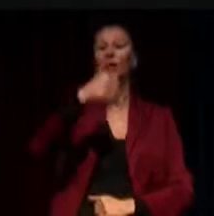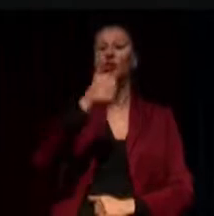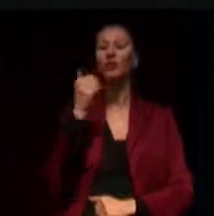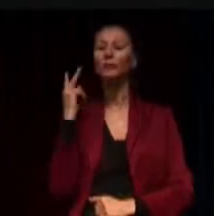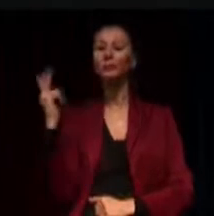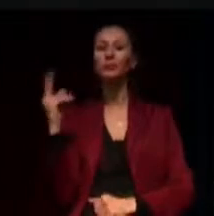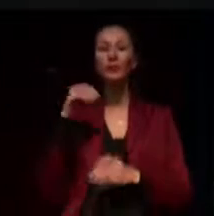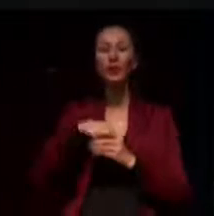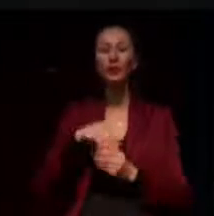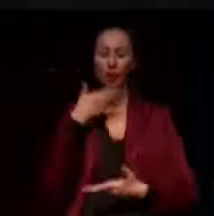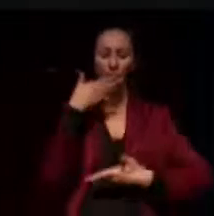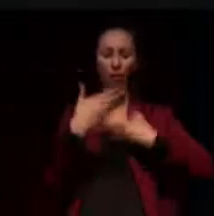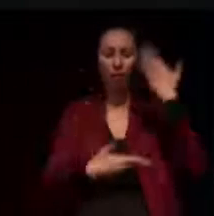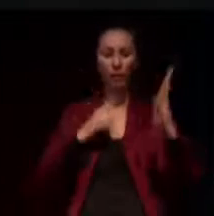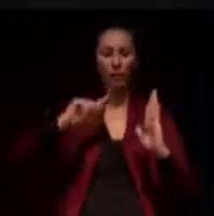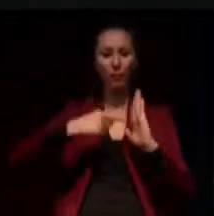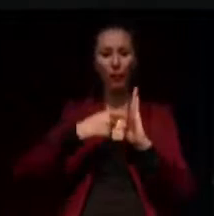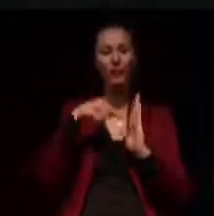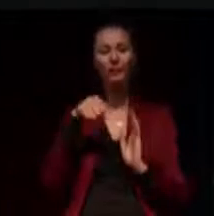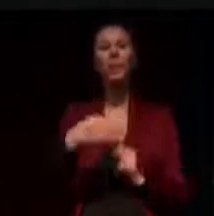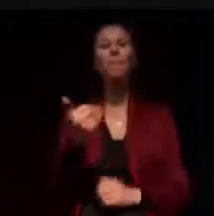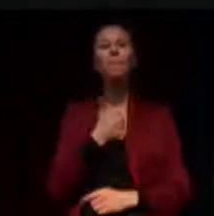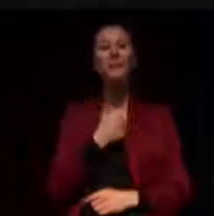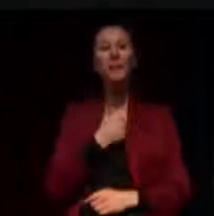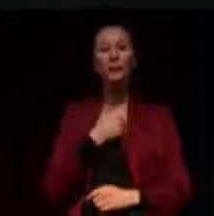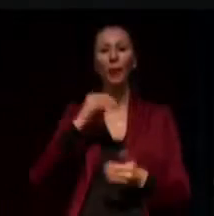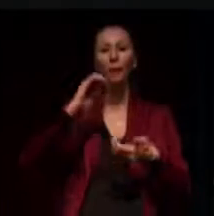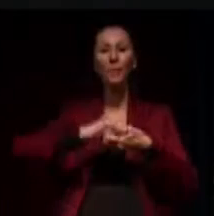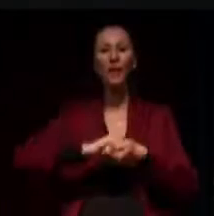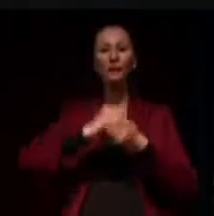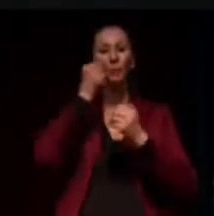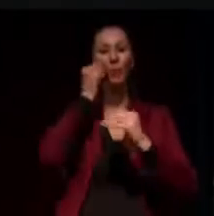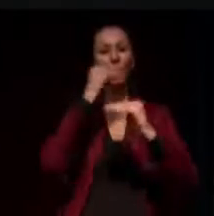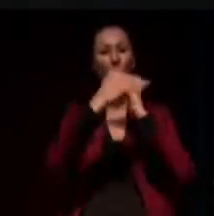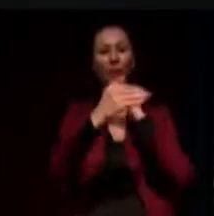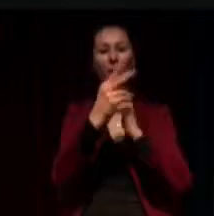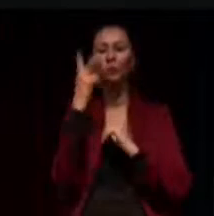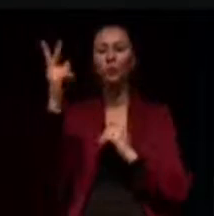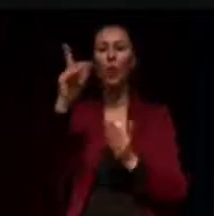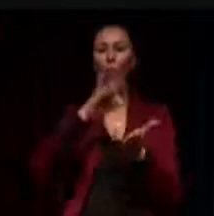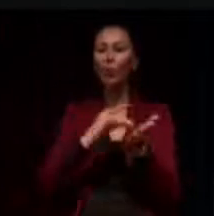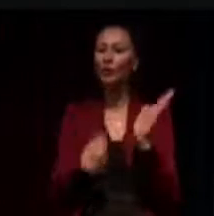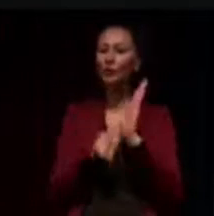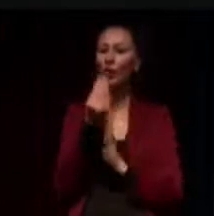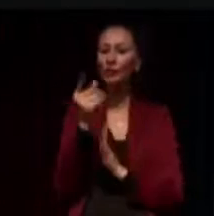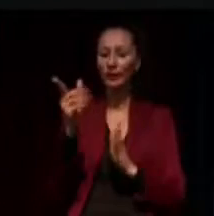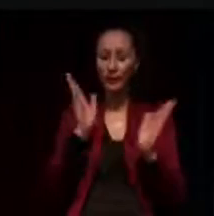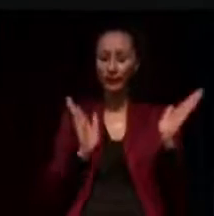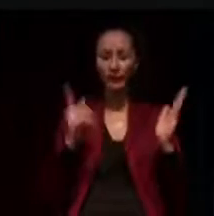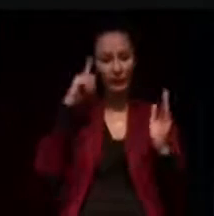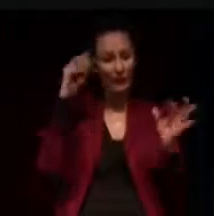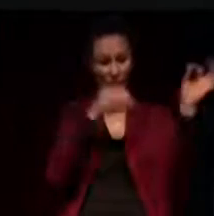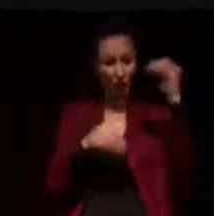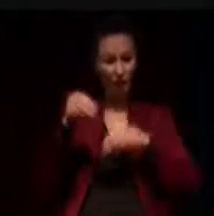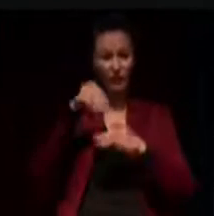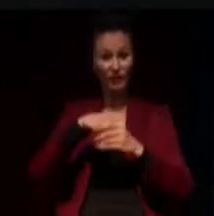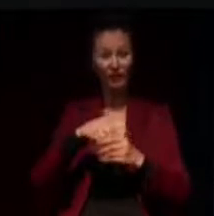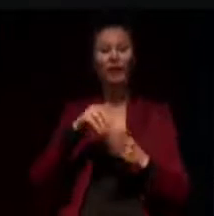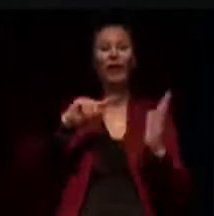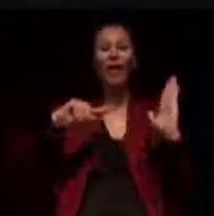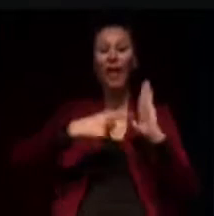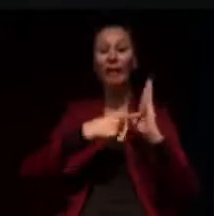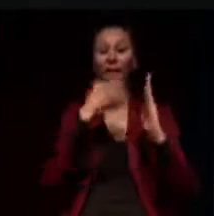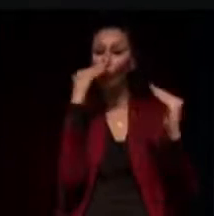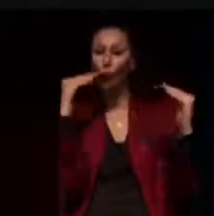Başkanımızın ortaya koyduğu perspektif, bizim Birleşmiş Milletler'in ortaya koyduğu stratejik plan hedefleriyle uyumlu